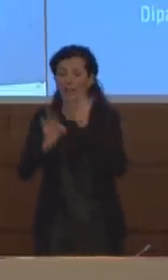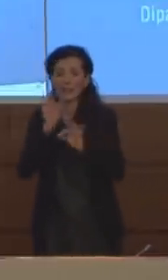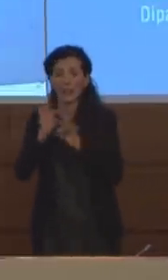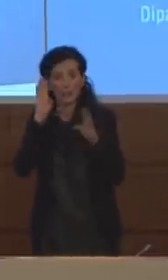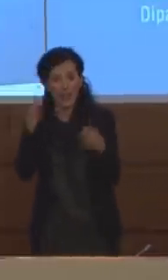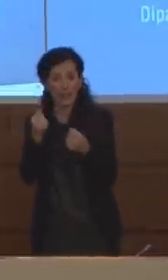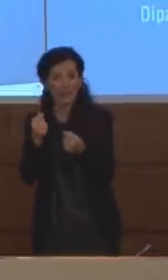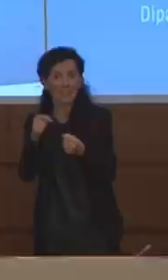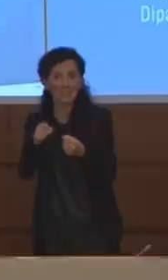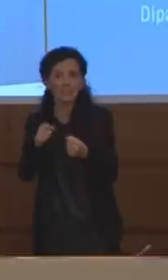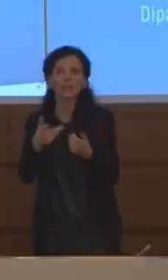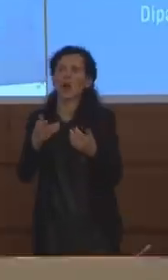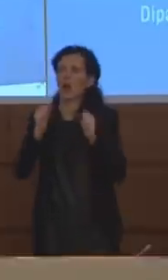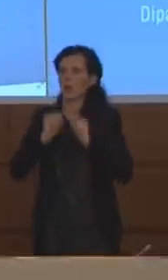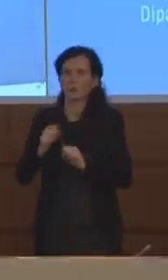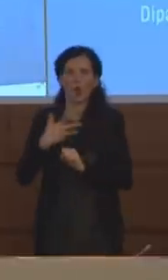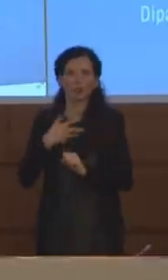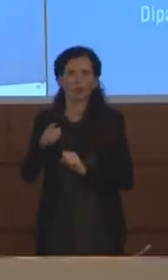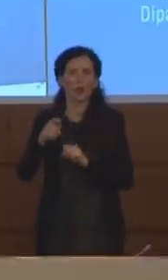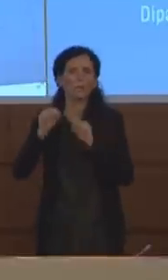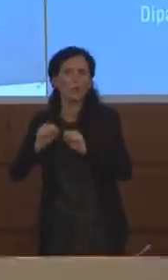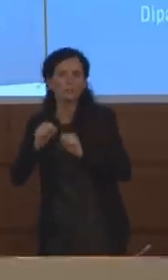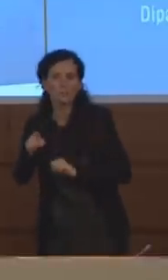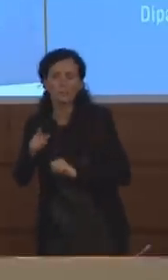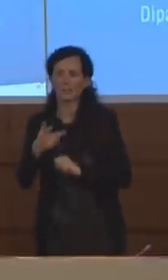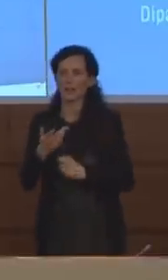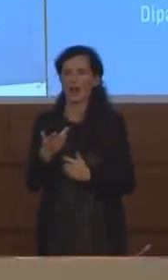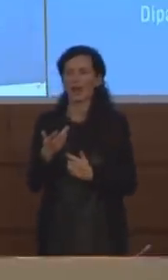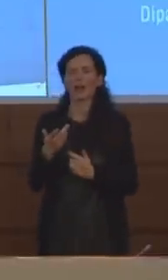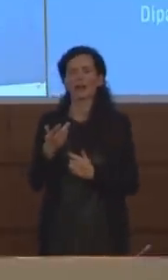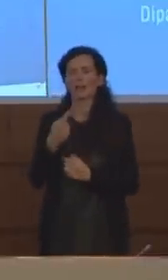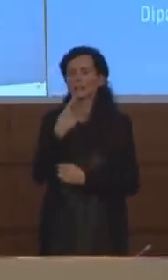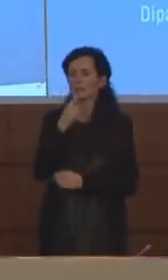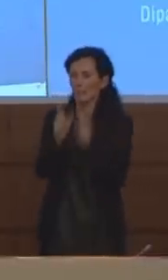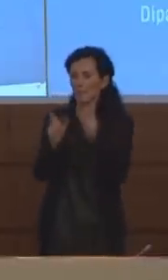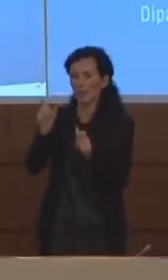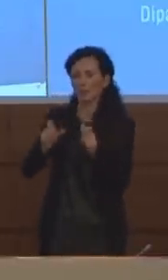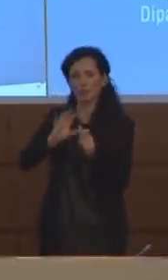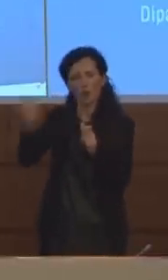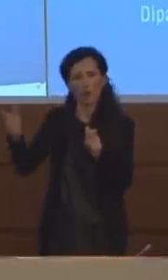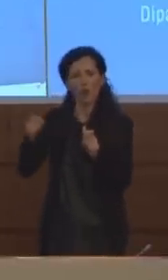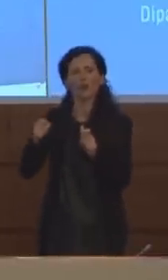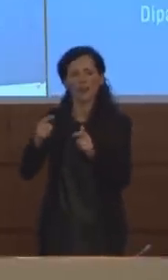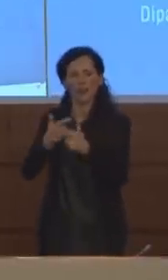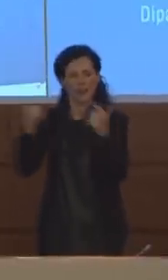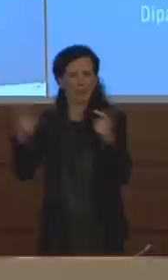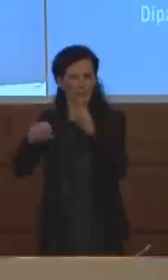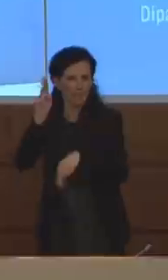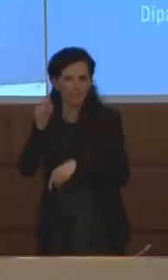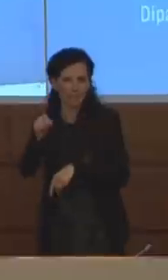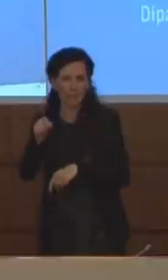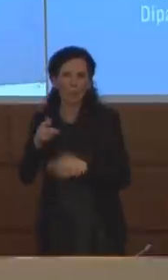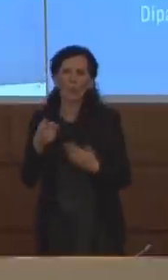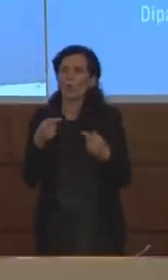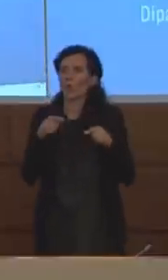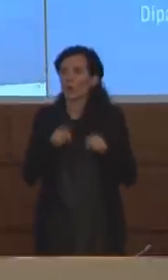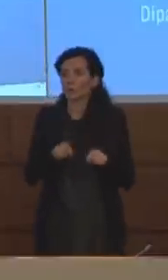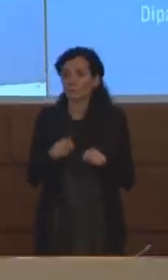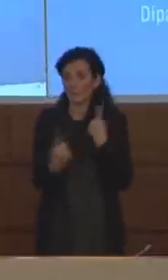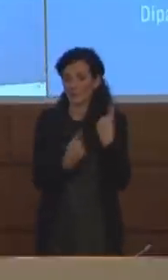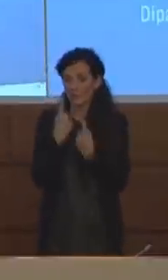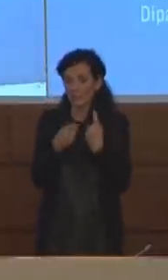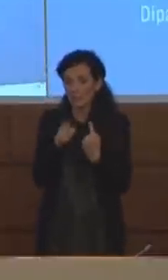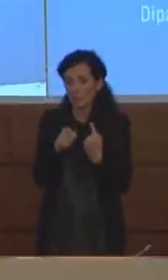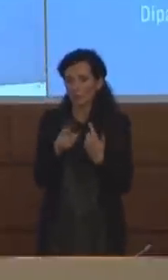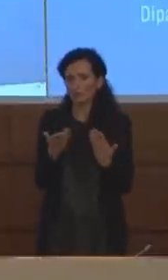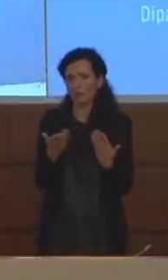qualche buffer della cosa e credo che in questo momento certamente questo sia un tema che viene affrontato in maniera cioè sia locale